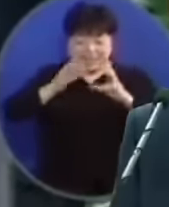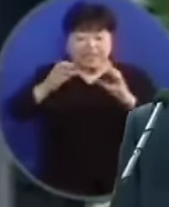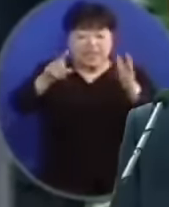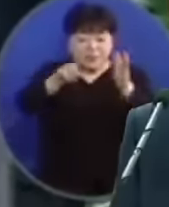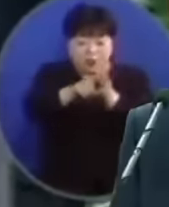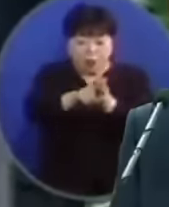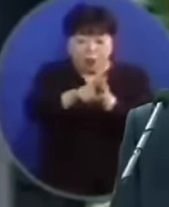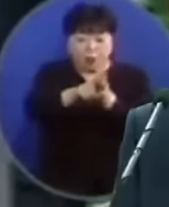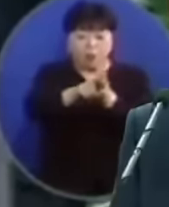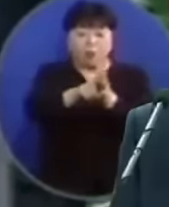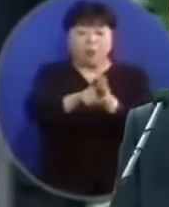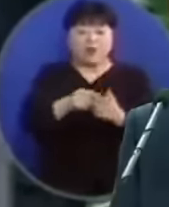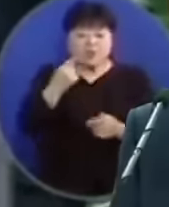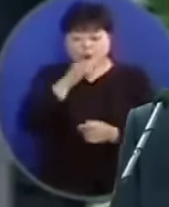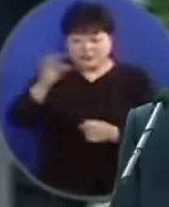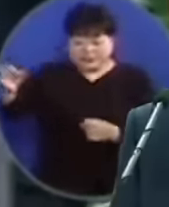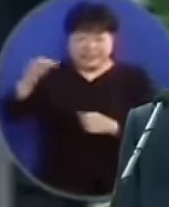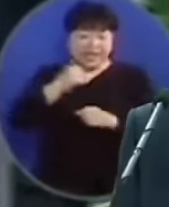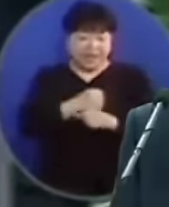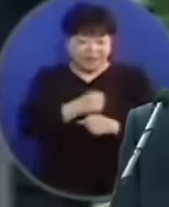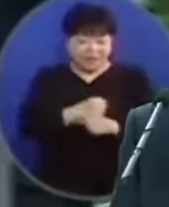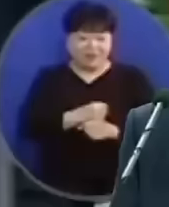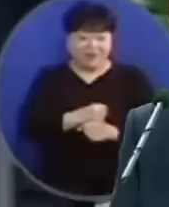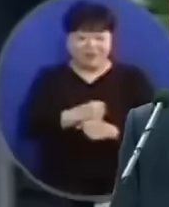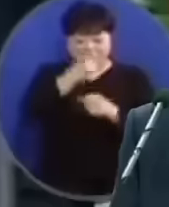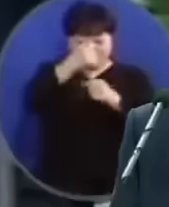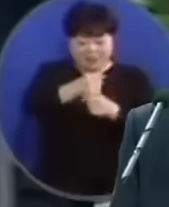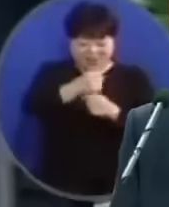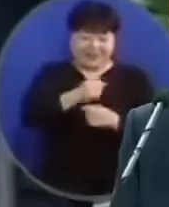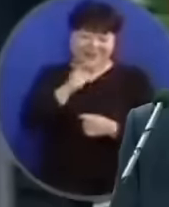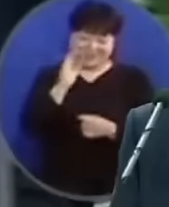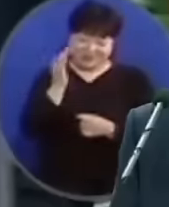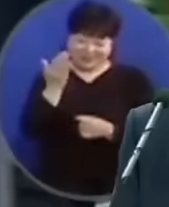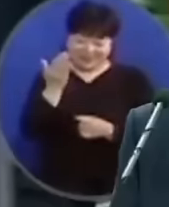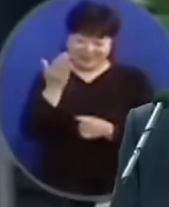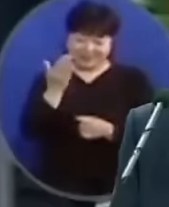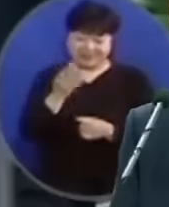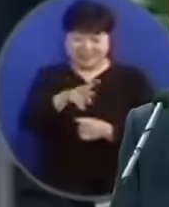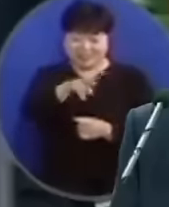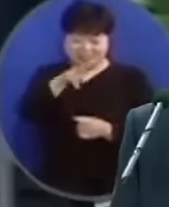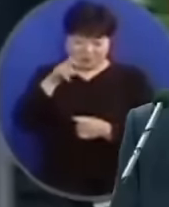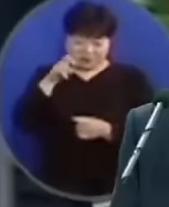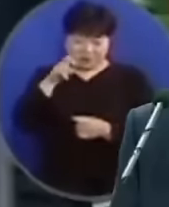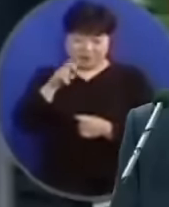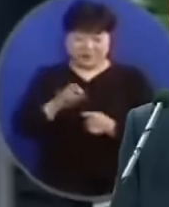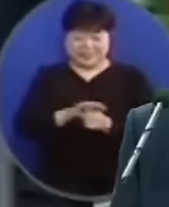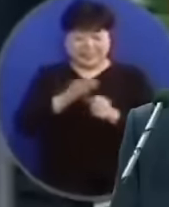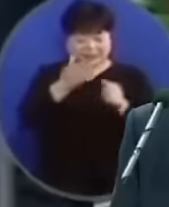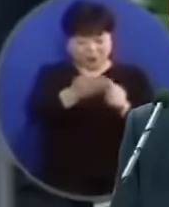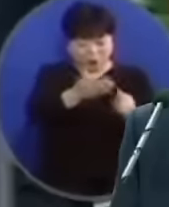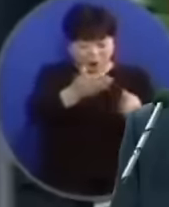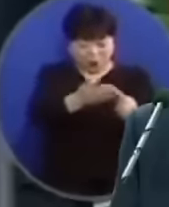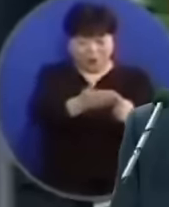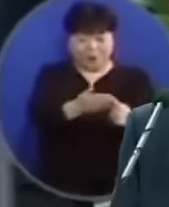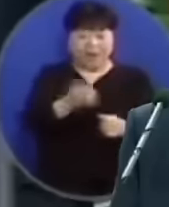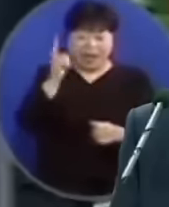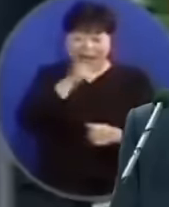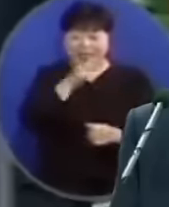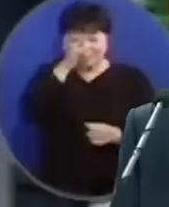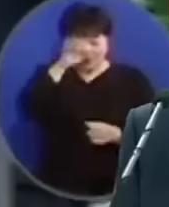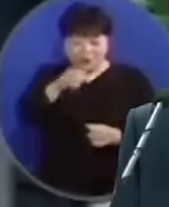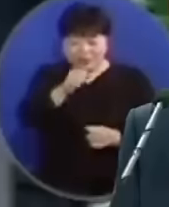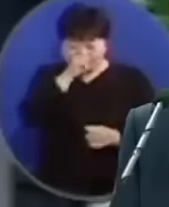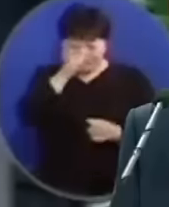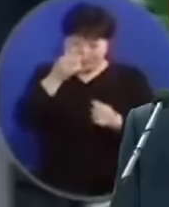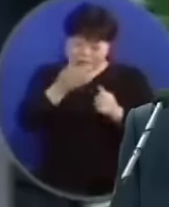믿고 입으로 신하여 지어나가는 것입니다. 미움이 있는 곳에 사랑을 짓고 악이 있는 곳에